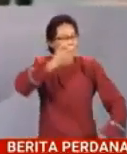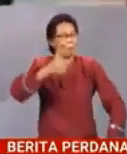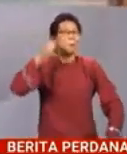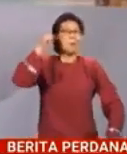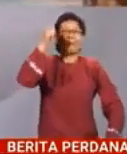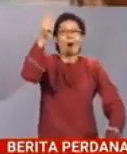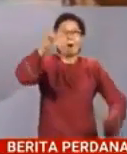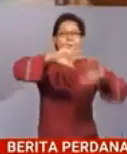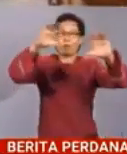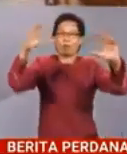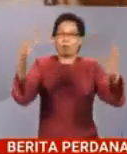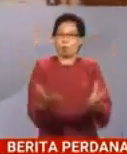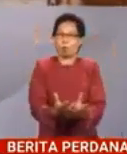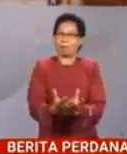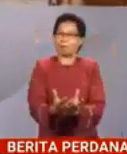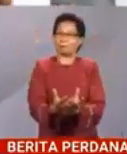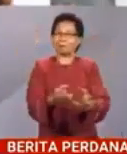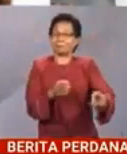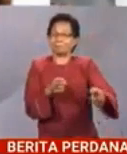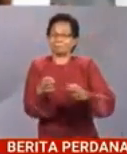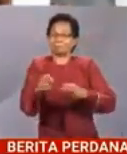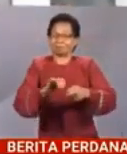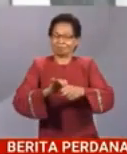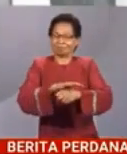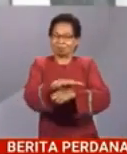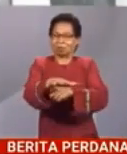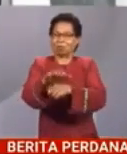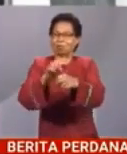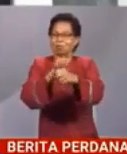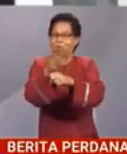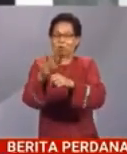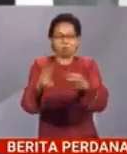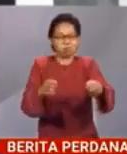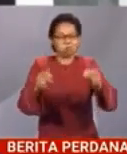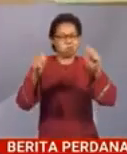di dunia dari segi pengurusan wabak COVID-19.